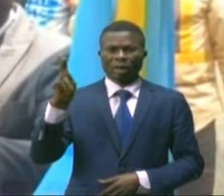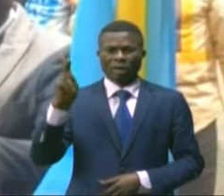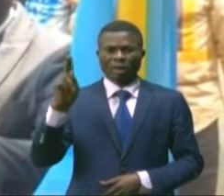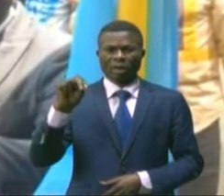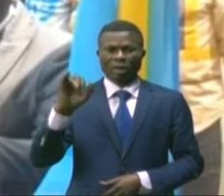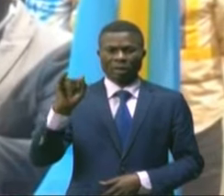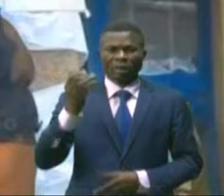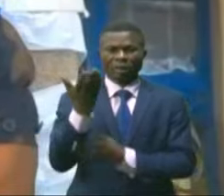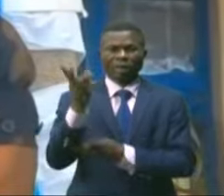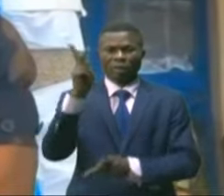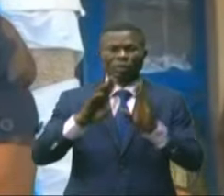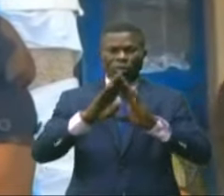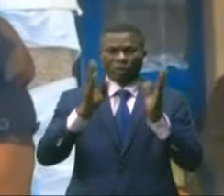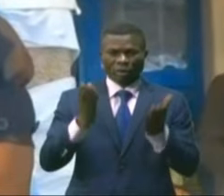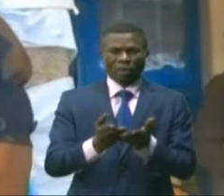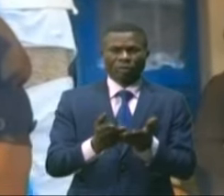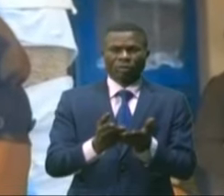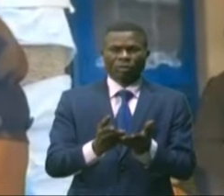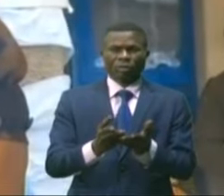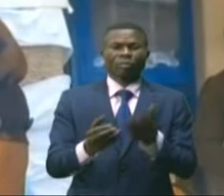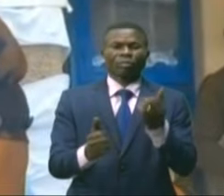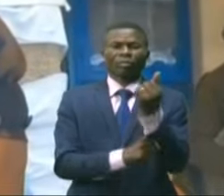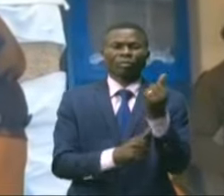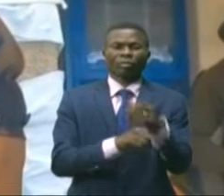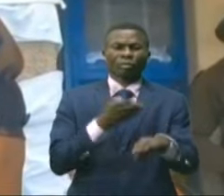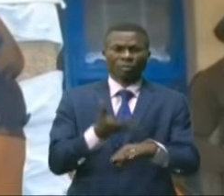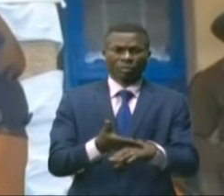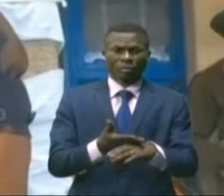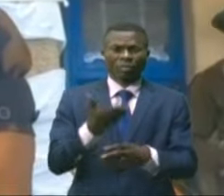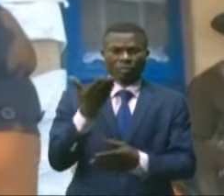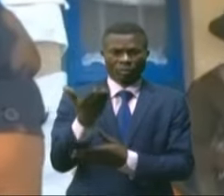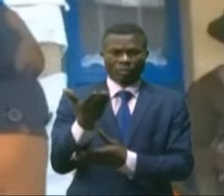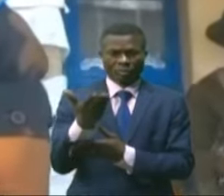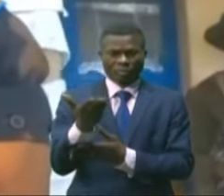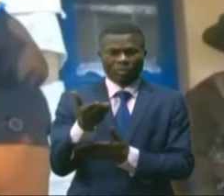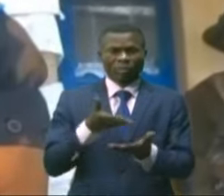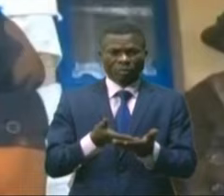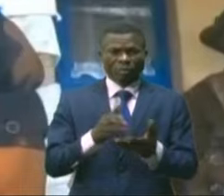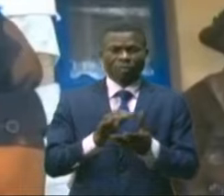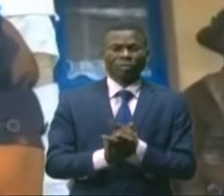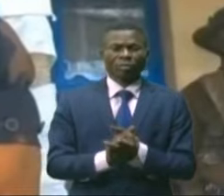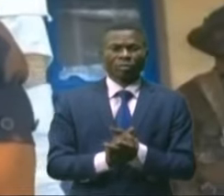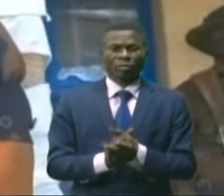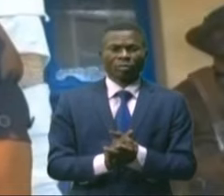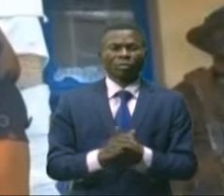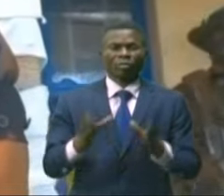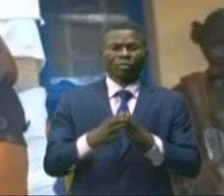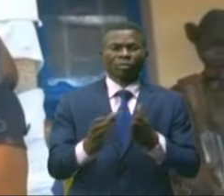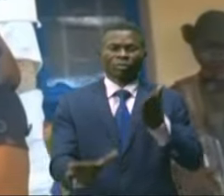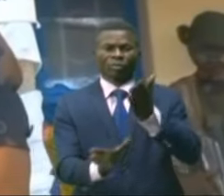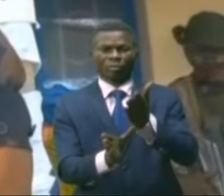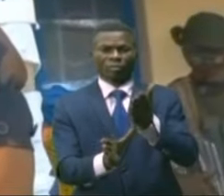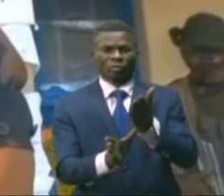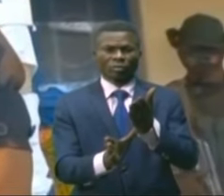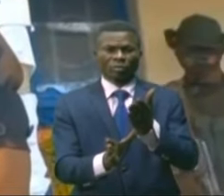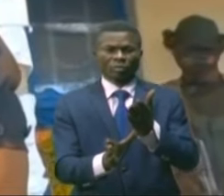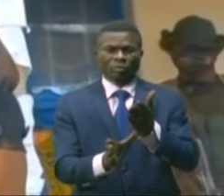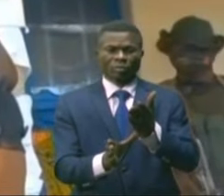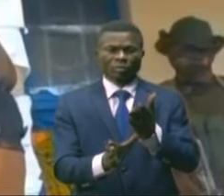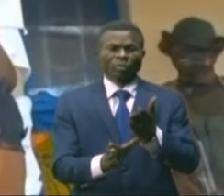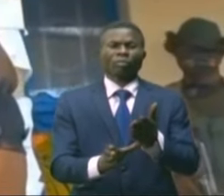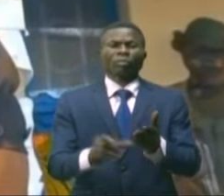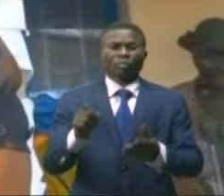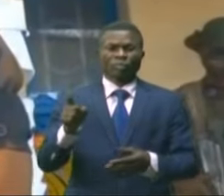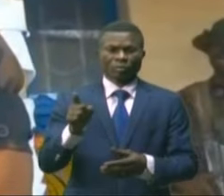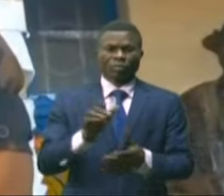population locale. Le groupement M. Tchakaï Aoua Jean Gagnier, en faveur de son fils Pato